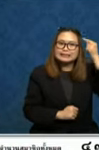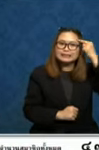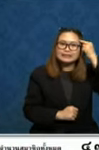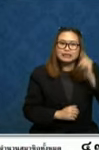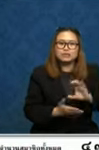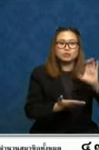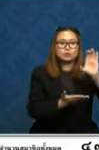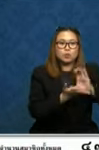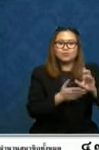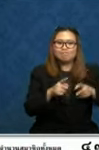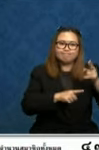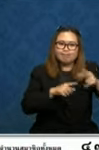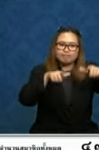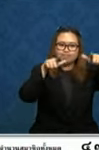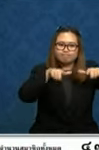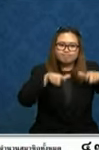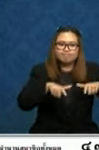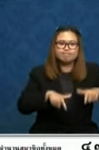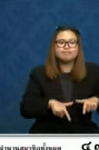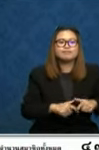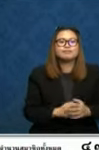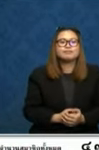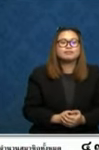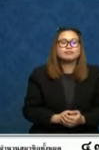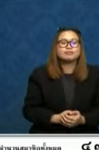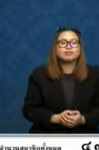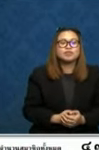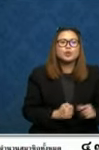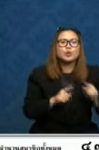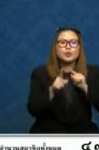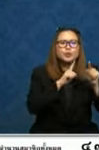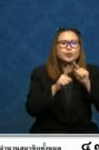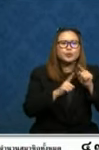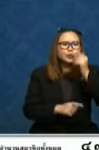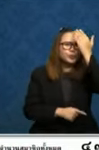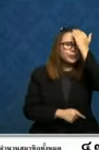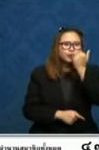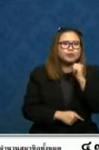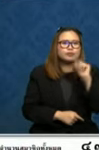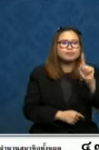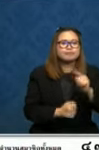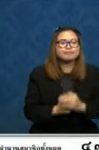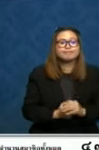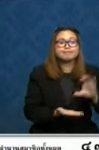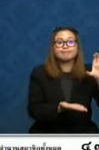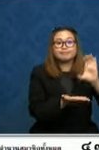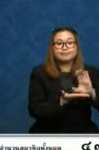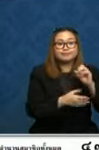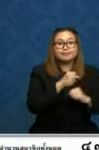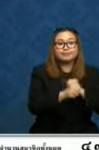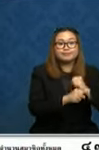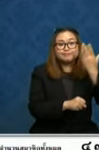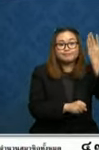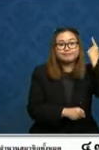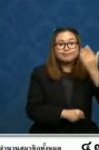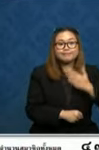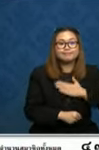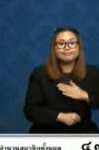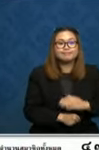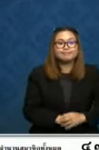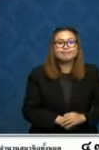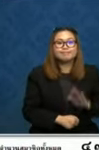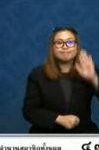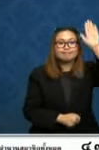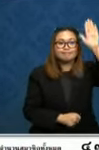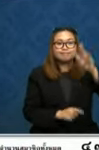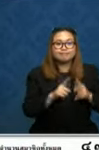ณของกรมน.ได้มากกว่านี้เหตุผลที่ผมต้องเกริ่นอย่างนี้ก็เพราะว่าในการอภิปรายงบปีงบประมาณที่แล้วเนี่ยผมเป็นหนึ่งคนครับที่เสนอตัด